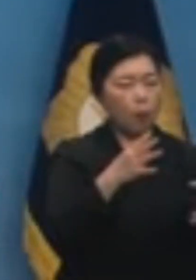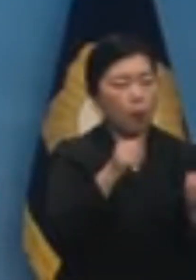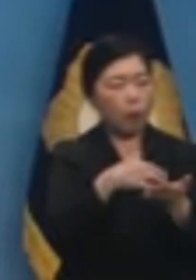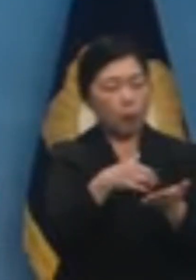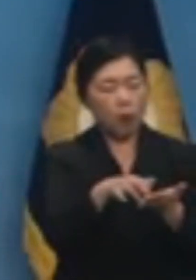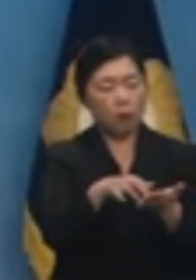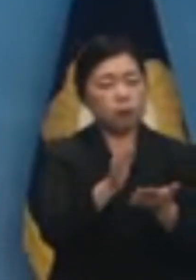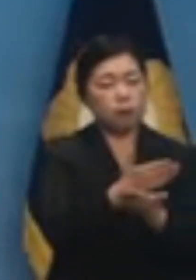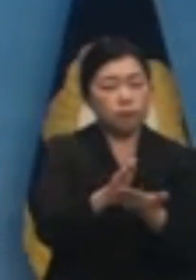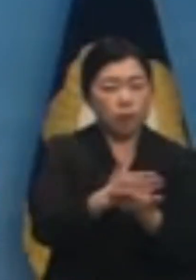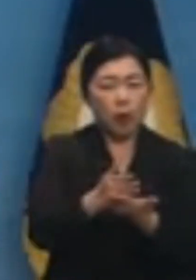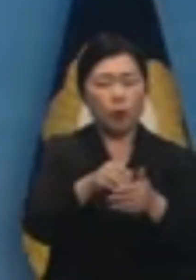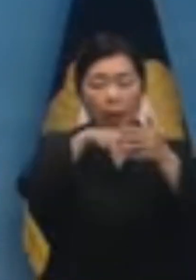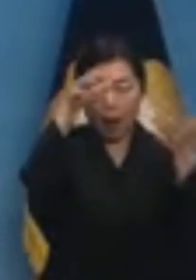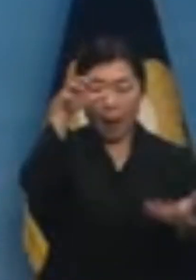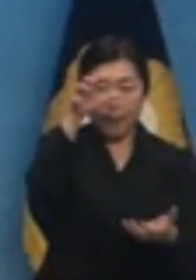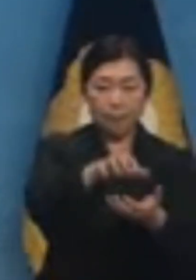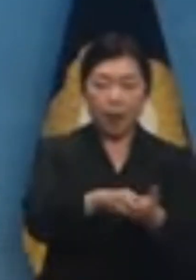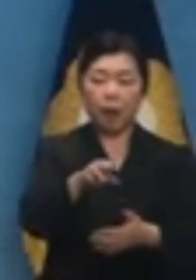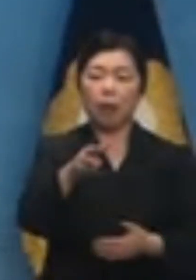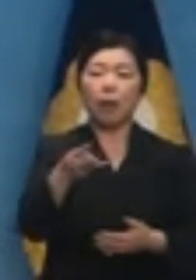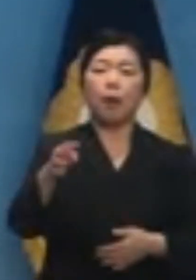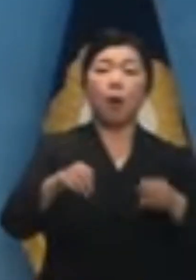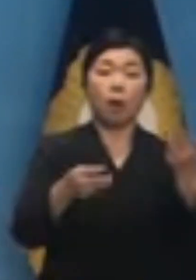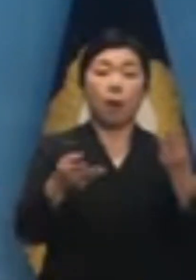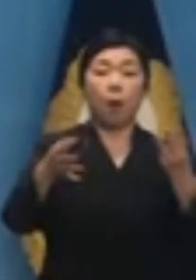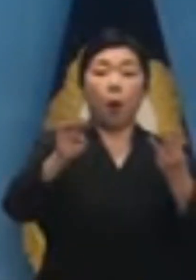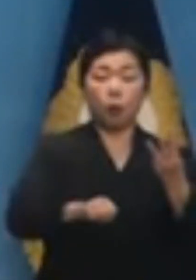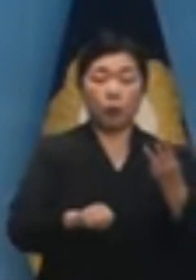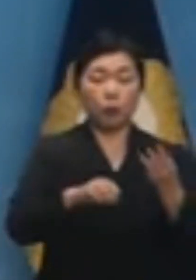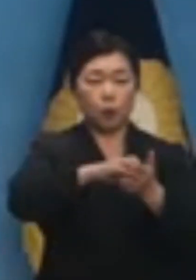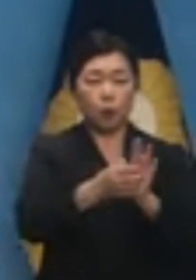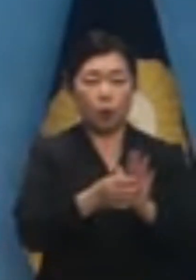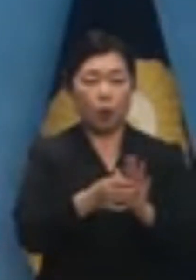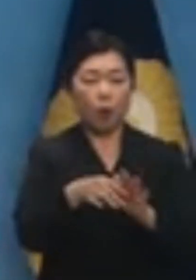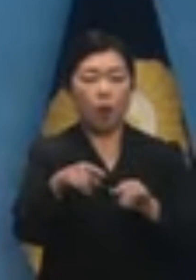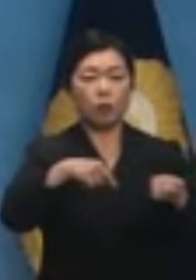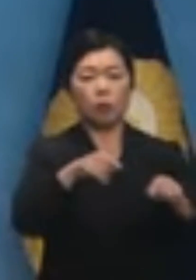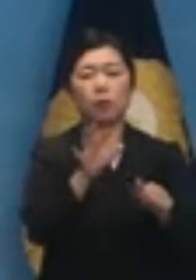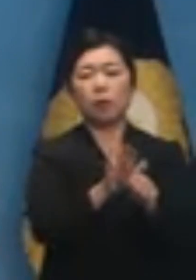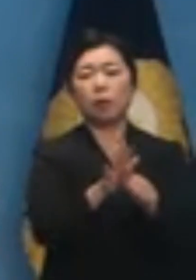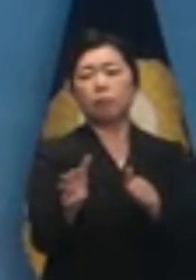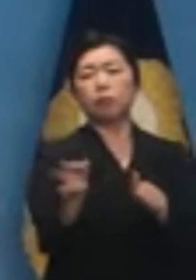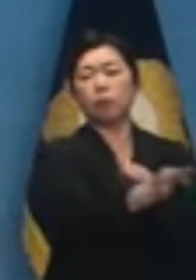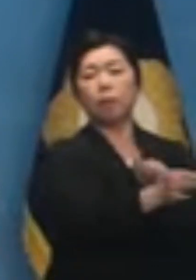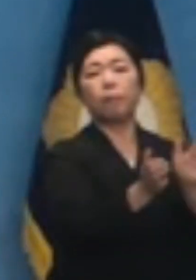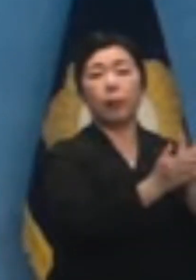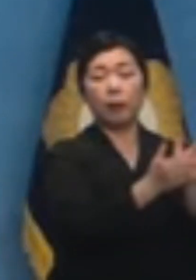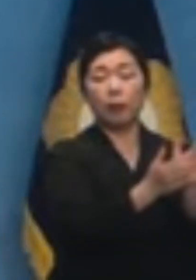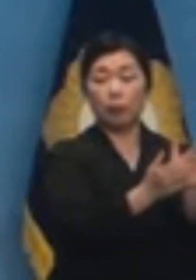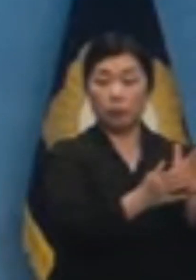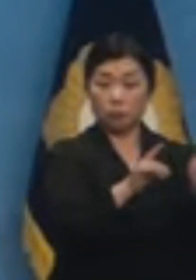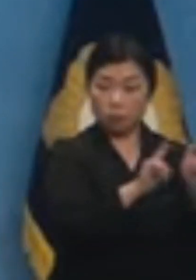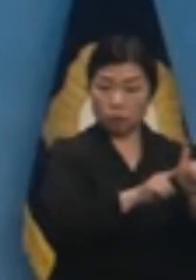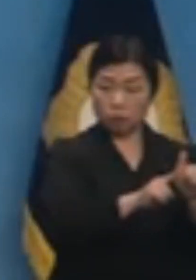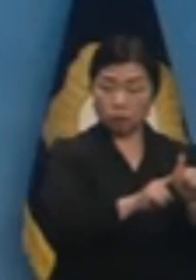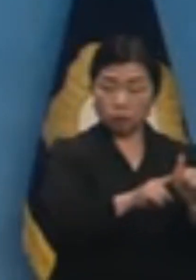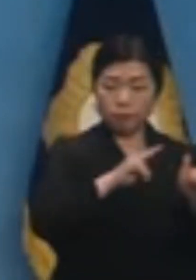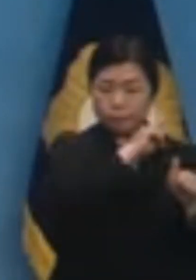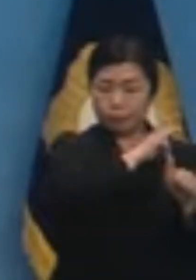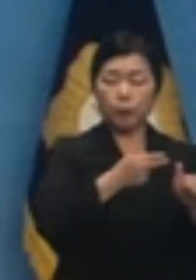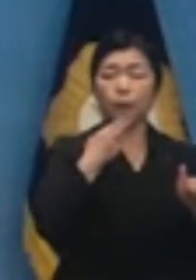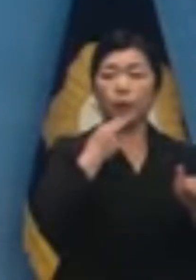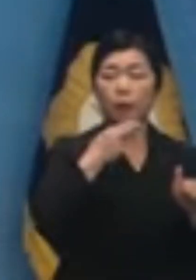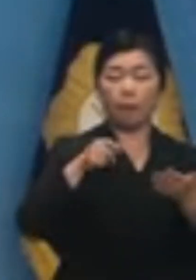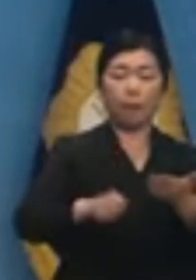방식을 통해 총 3억 원의 가량의 불법 정치 자금을 보냈습니다. 당시 김문수 후보 본인은 무혐의 처분을